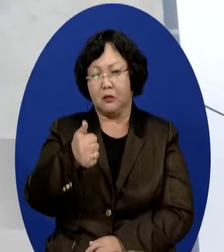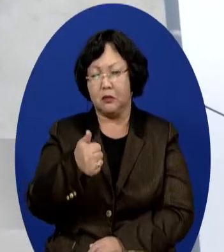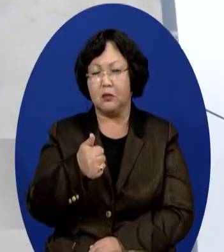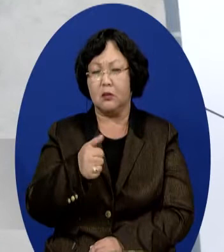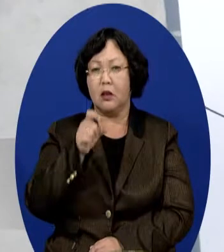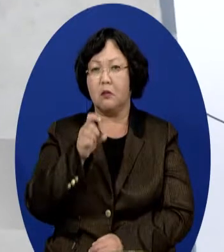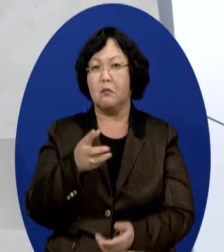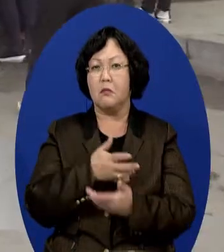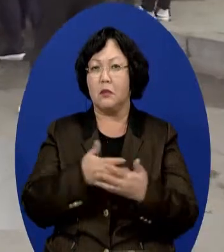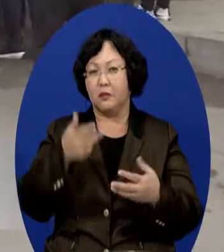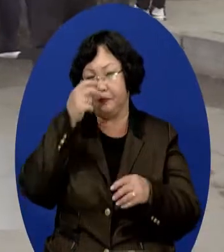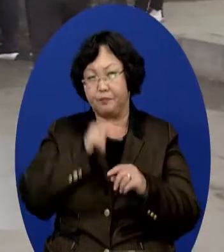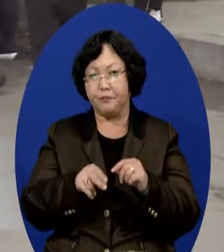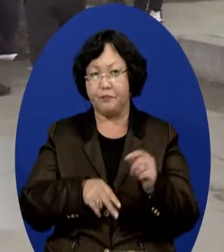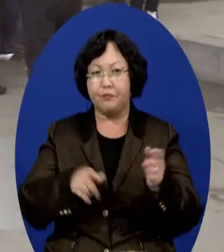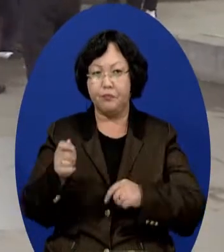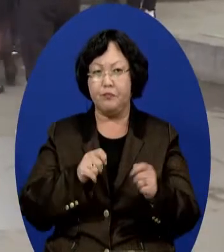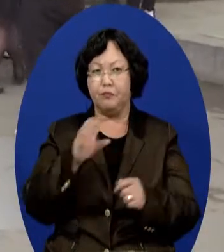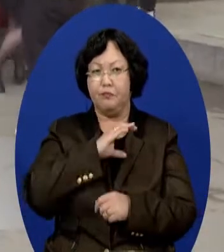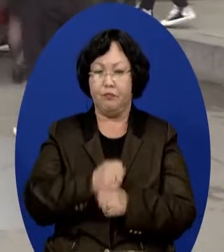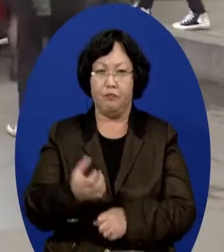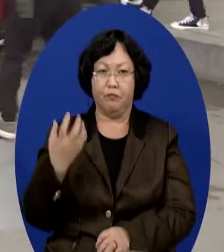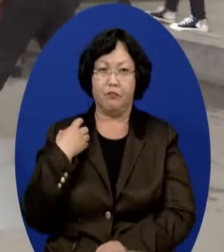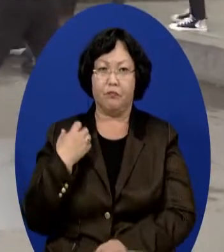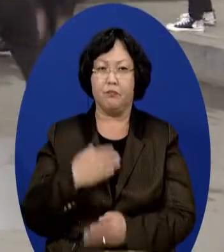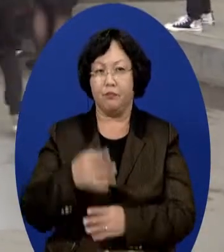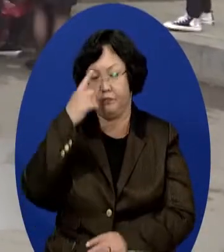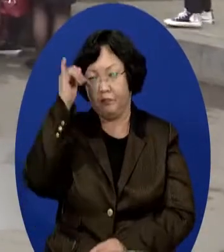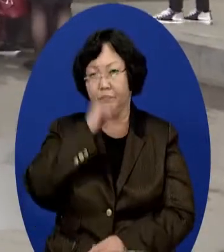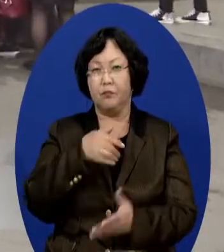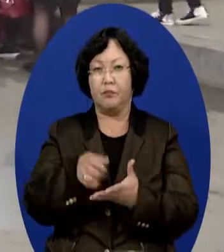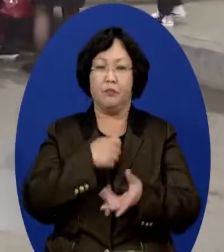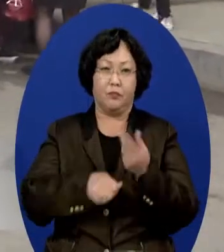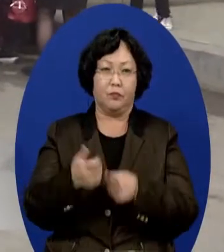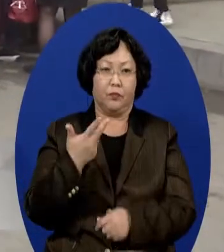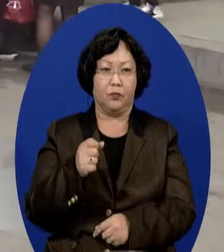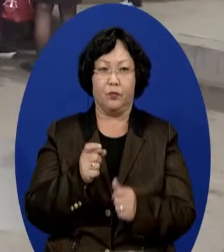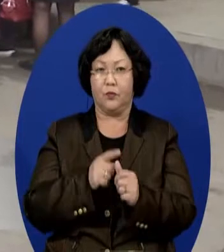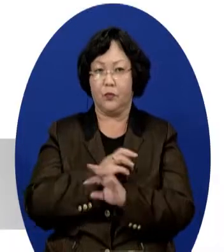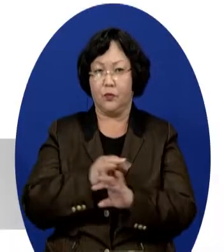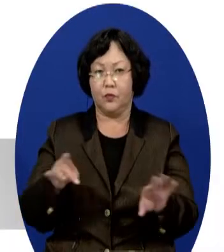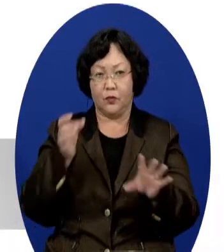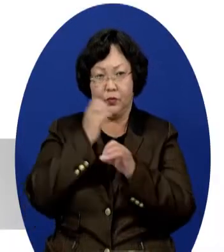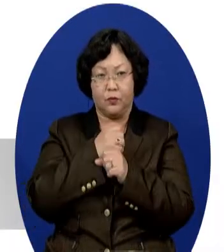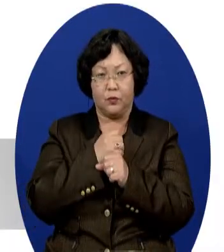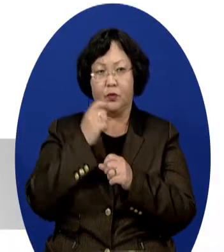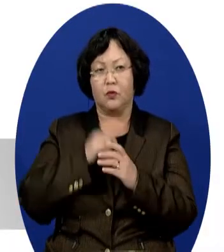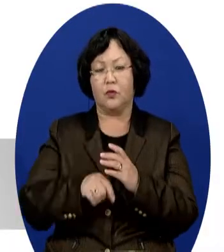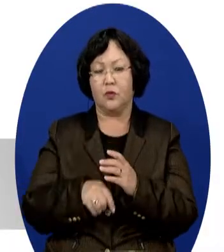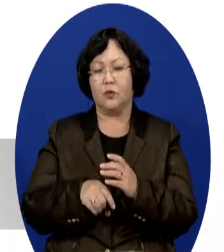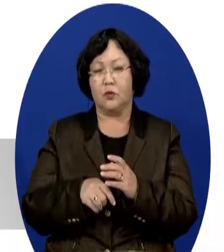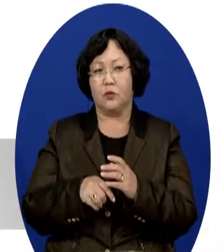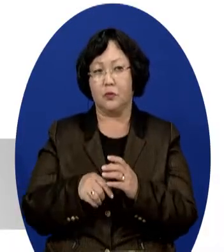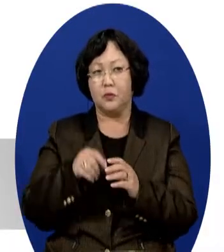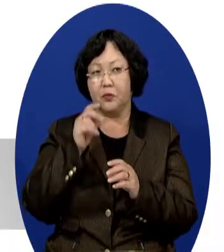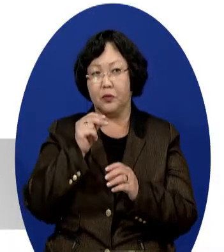эмнэлгийн хэрэгслийн хяналт зохицуулалтын газар хариуцдаг. Тэд манай улсад худалдаалагдж байгаа 30 гаруй төрлийн түргэвчлсэн тестдээс мэдрэг чанарыг